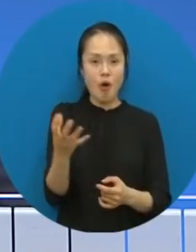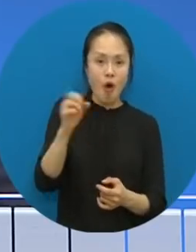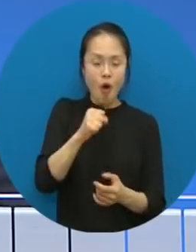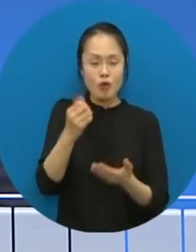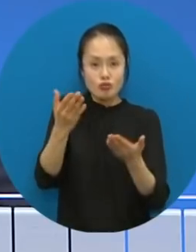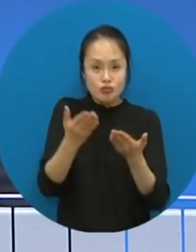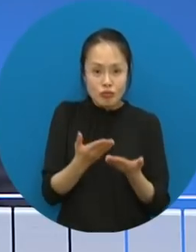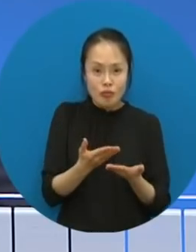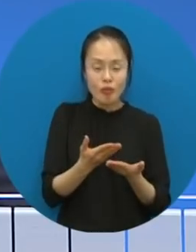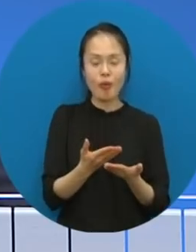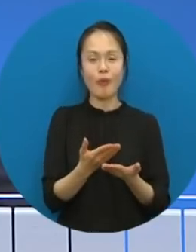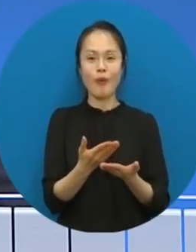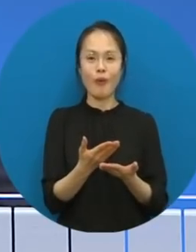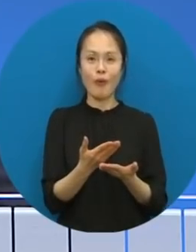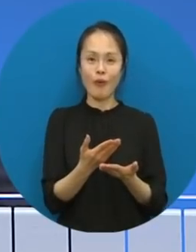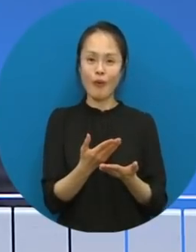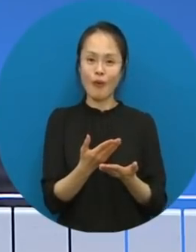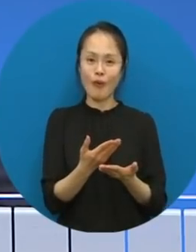흐름.